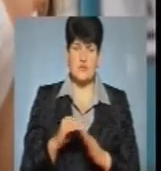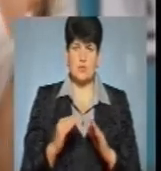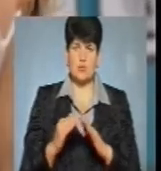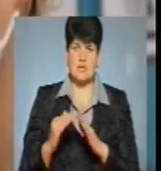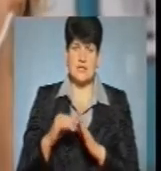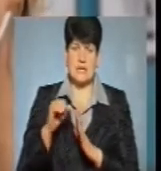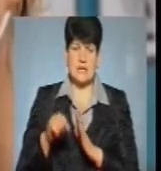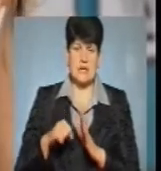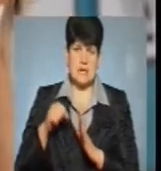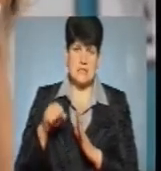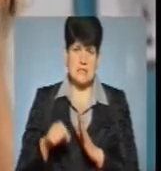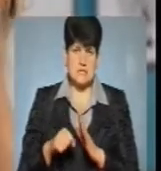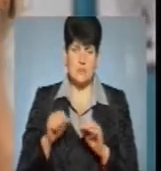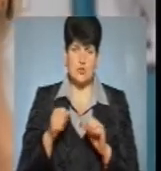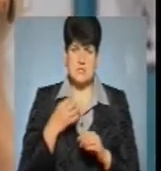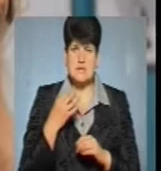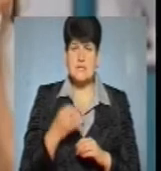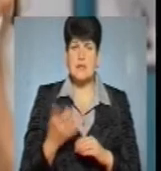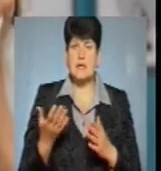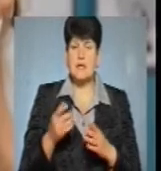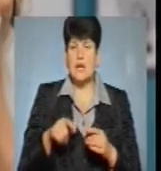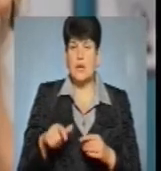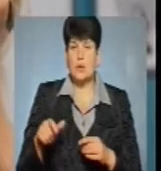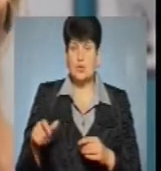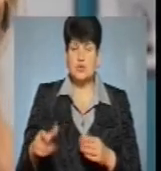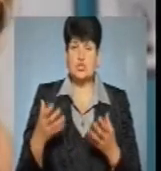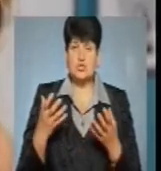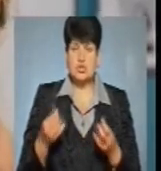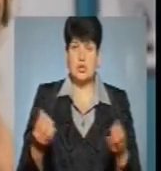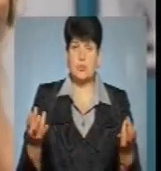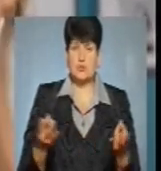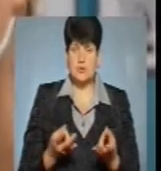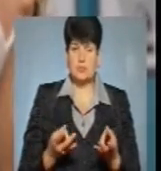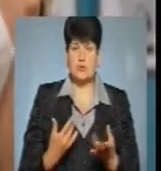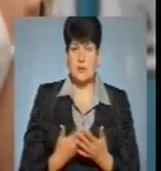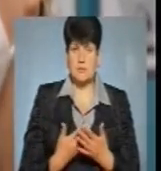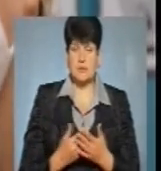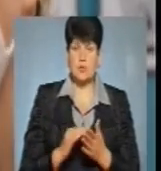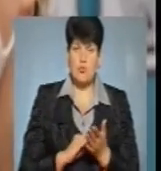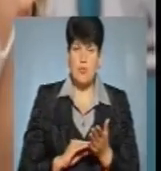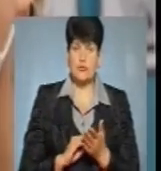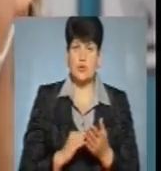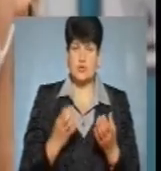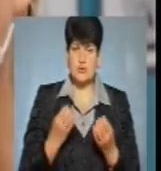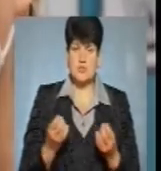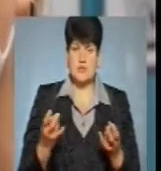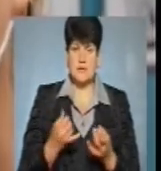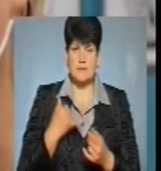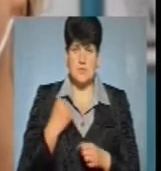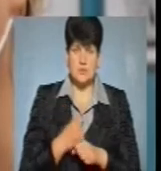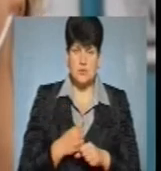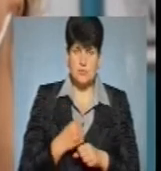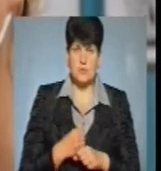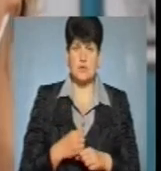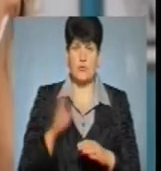всіх криницях, можна казати, але люди ще потребують, напевно, треба буде повторно ще раз зробити, тому що вода